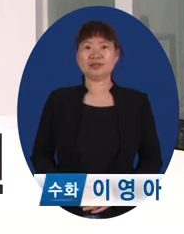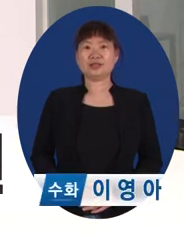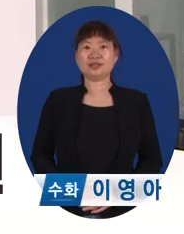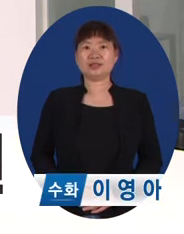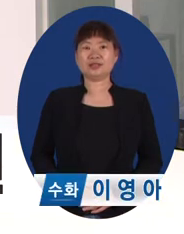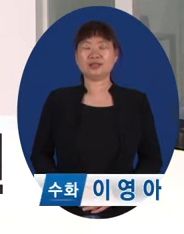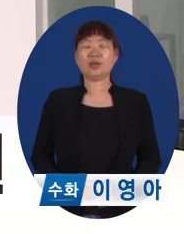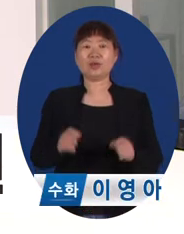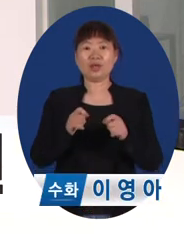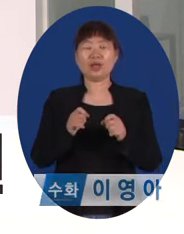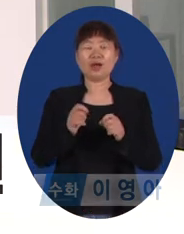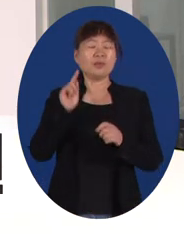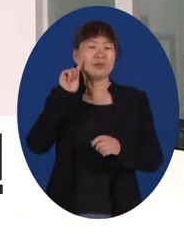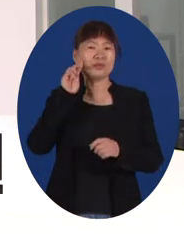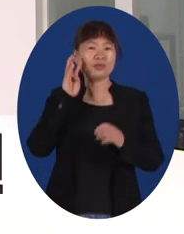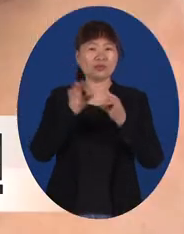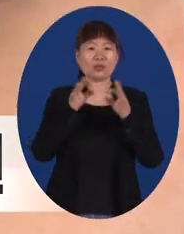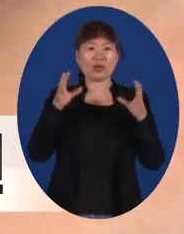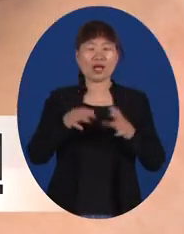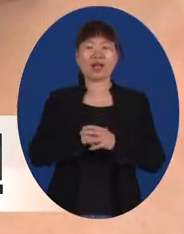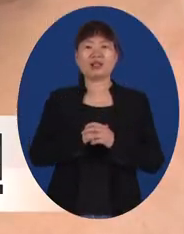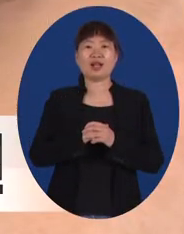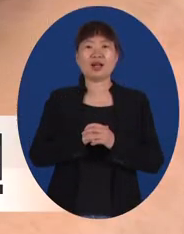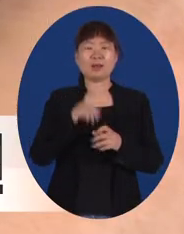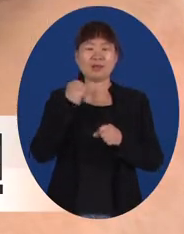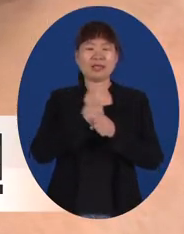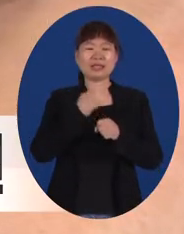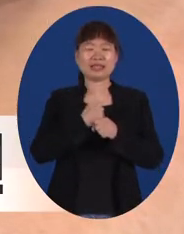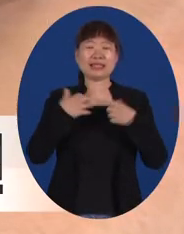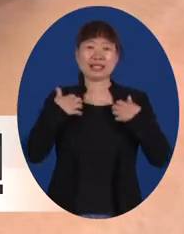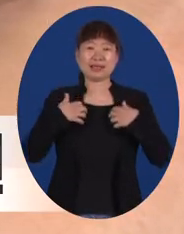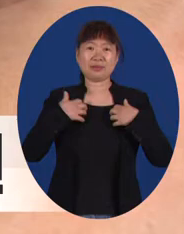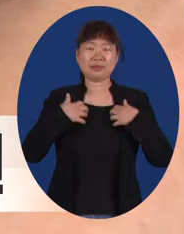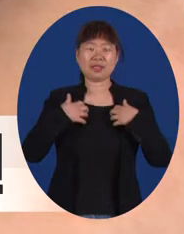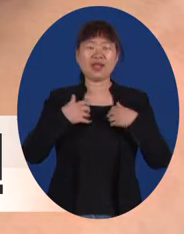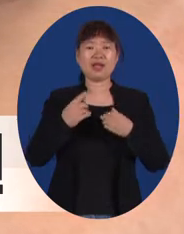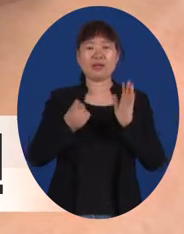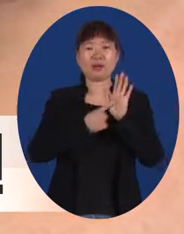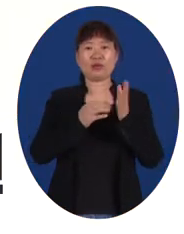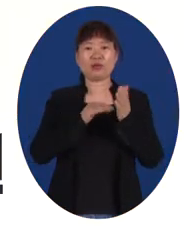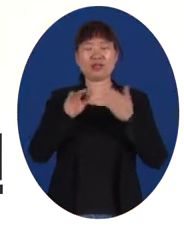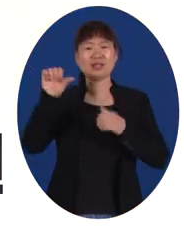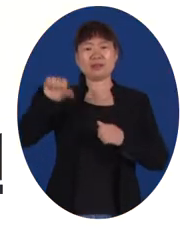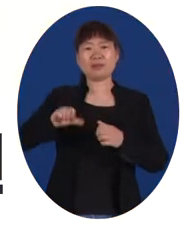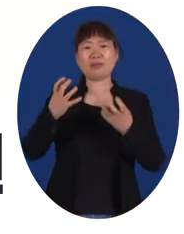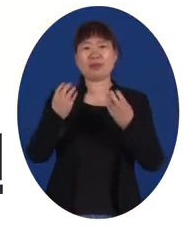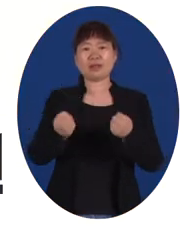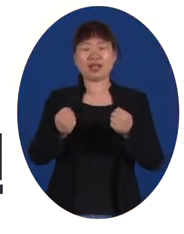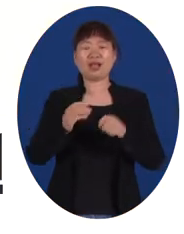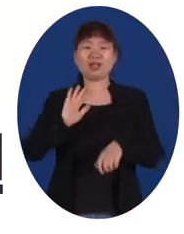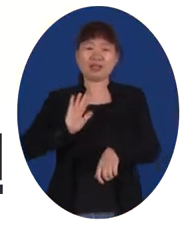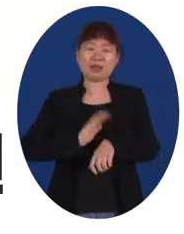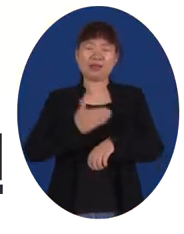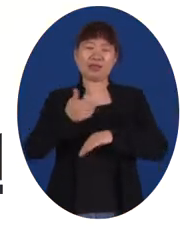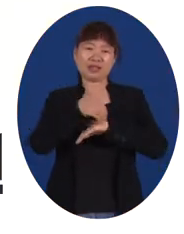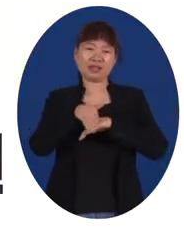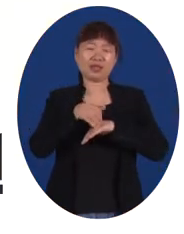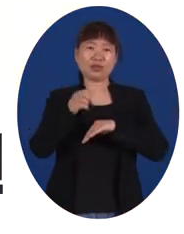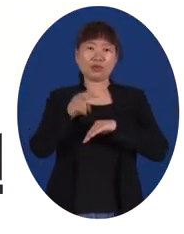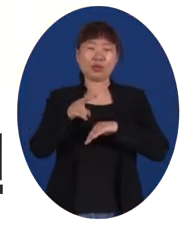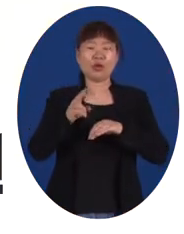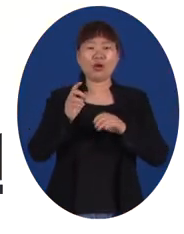수개월 동안 밤낮 개발한 게임이 출시 후에 실패하는 경우가 많은데요 실패 요인은 잘못된 기획과 홍보 부적